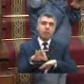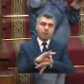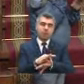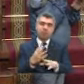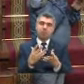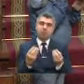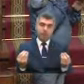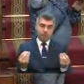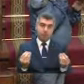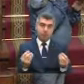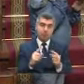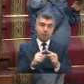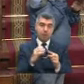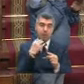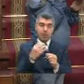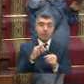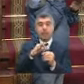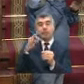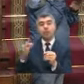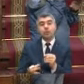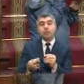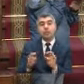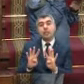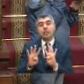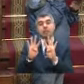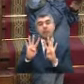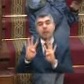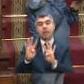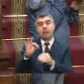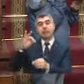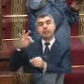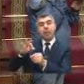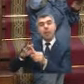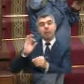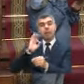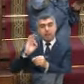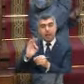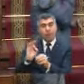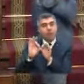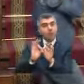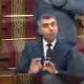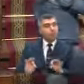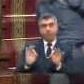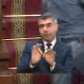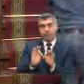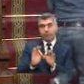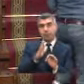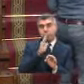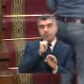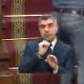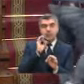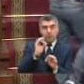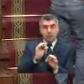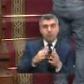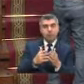نتائج ديال 8 شتنبير، واللي لحد الان مازال تنتسناو يعني الكشف عن النتائج التفصيليه ديال الانتخابات، وعاد تغول المال والسلطه